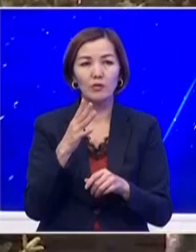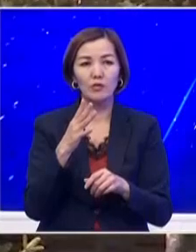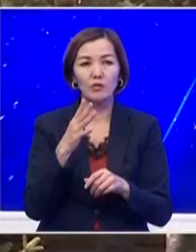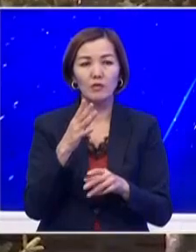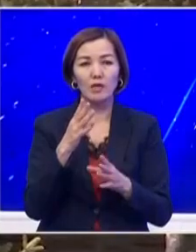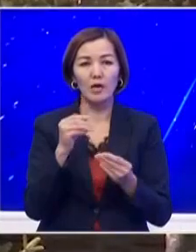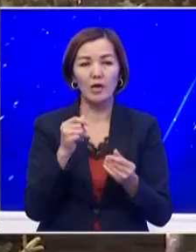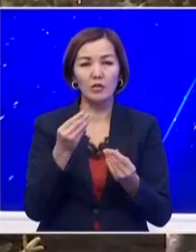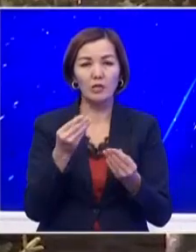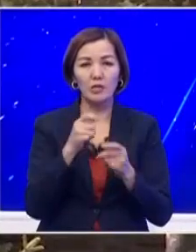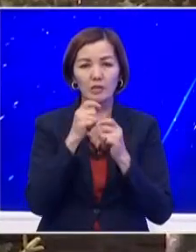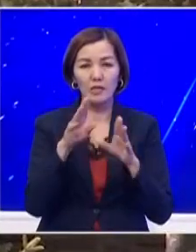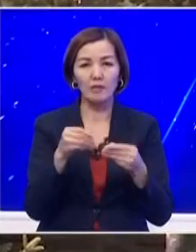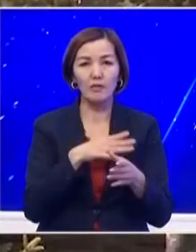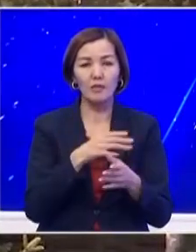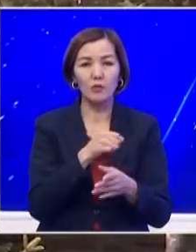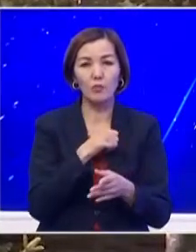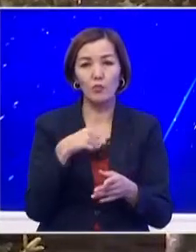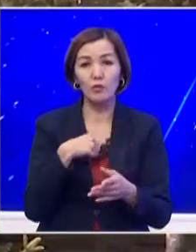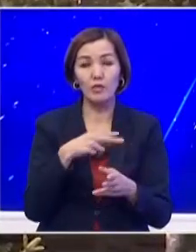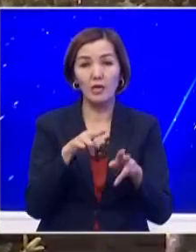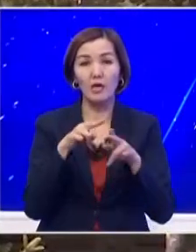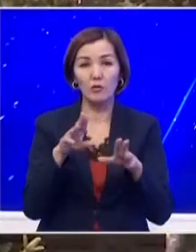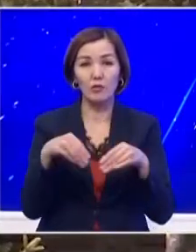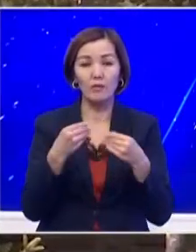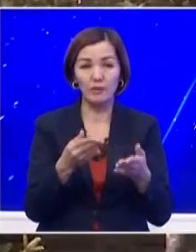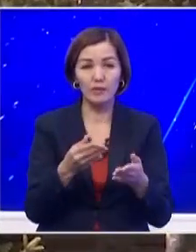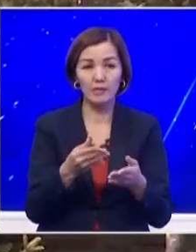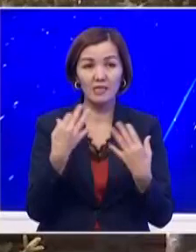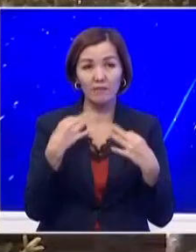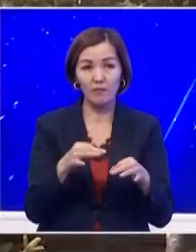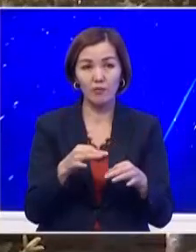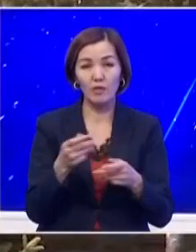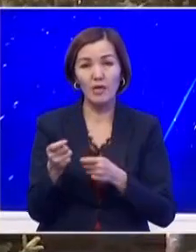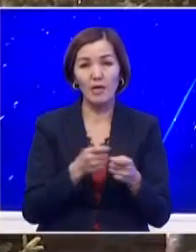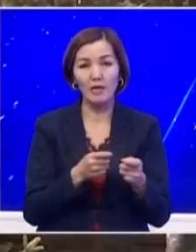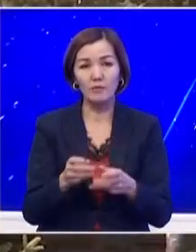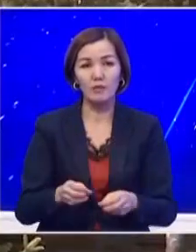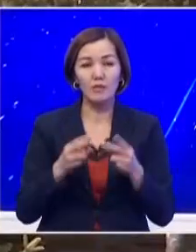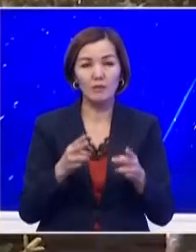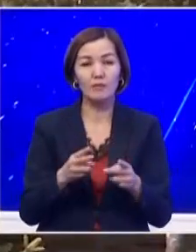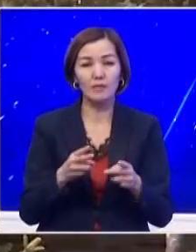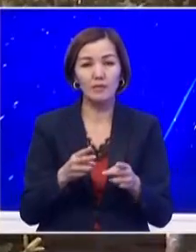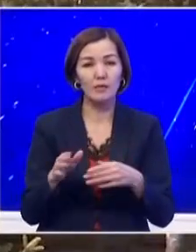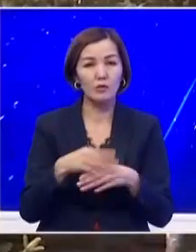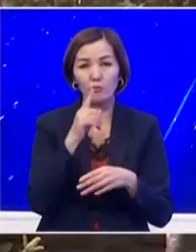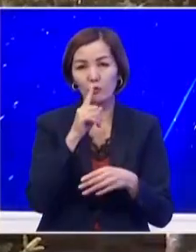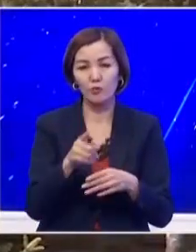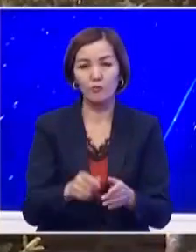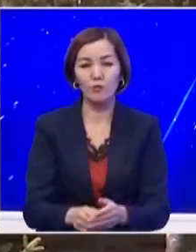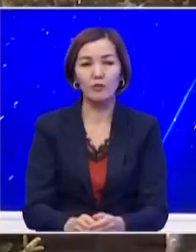белгіленген. Өз еркімен қару жарақты тапсырған азаматтар әкімшілік және қылмыстық жауапкершіліктен босатылатынын